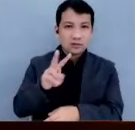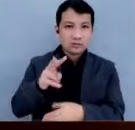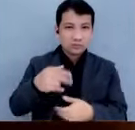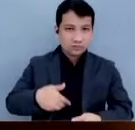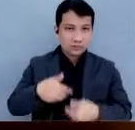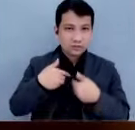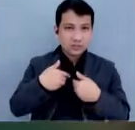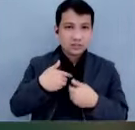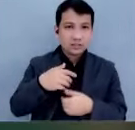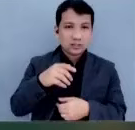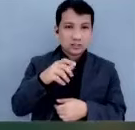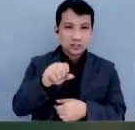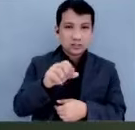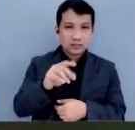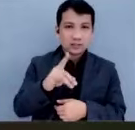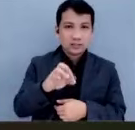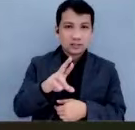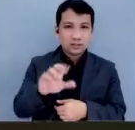Parm.